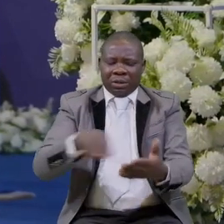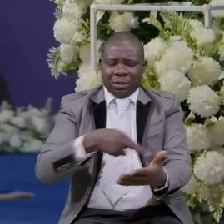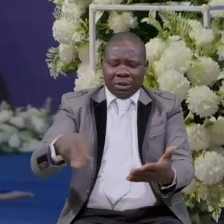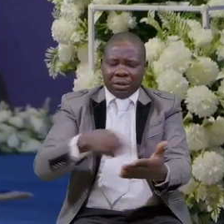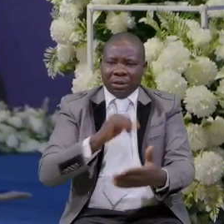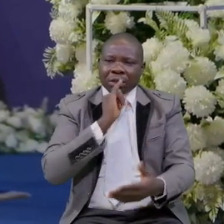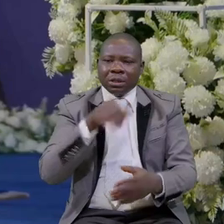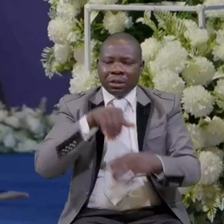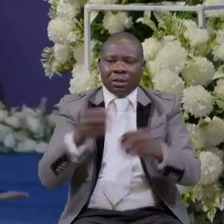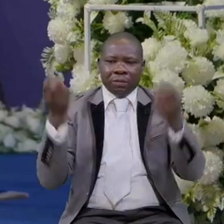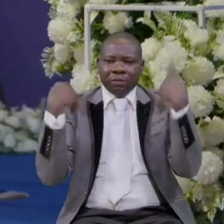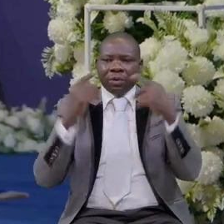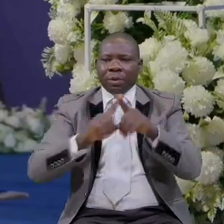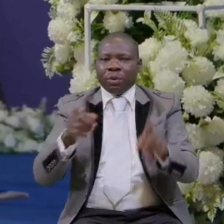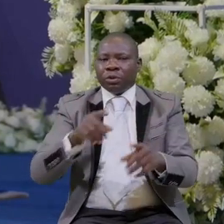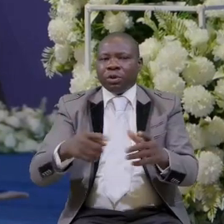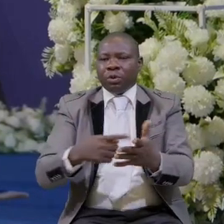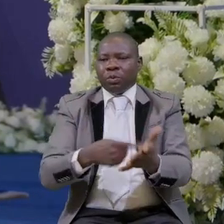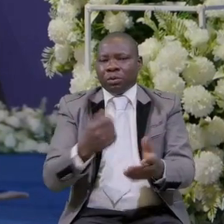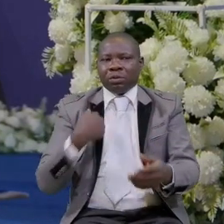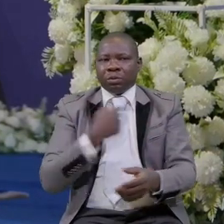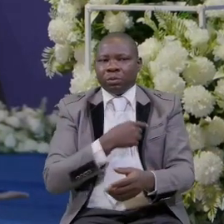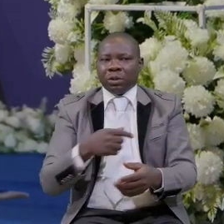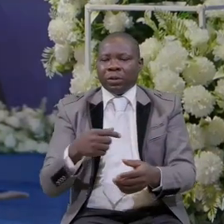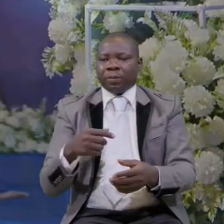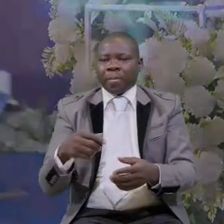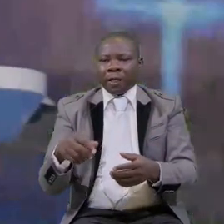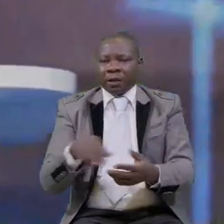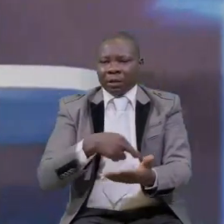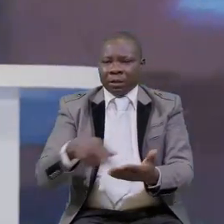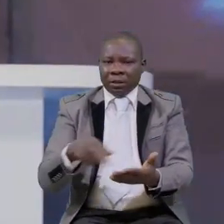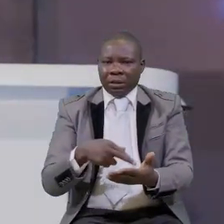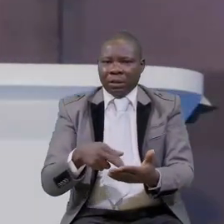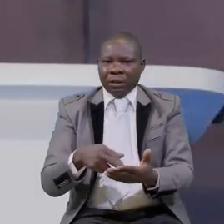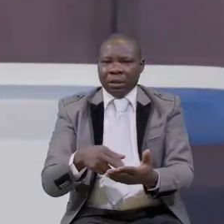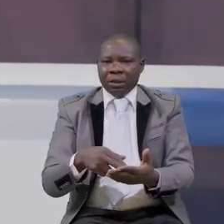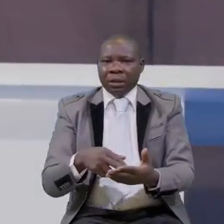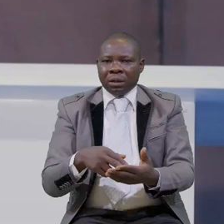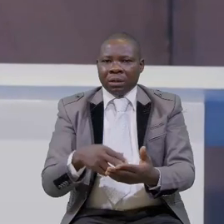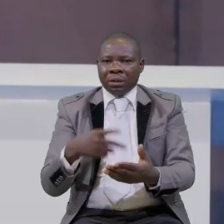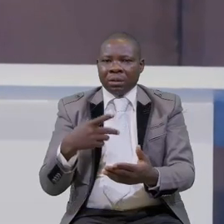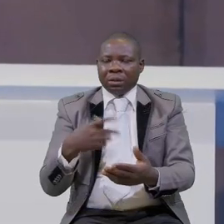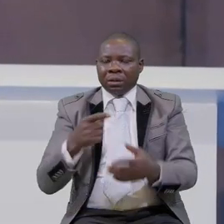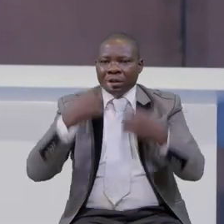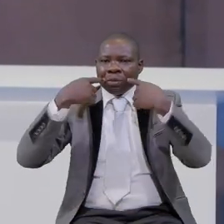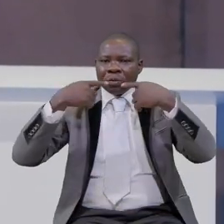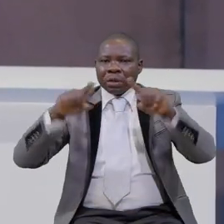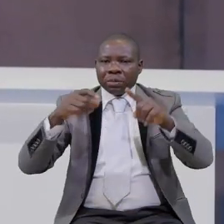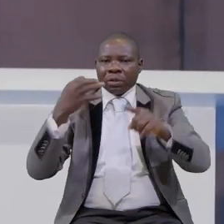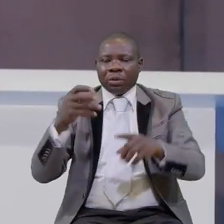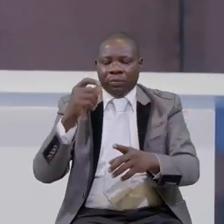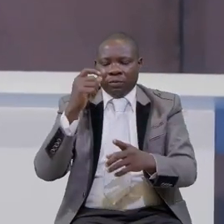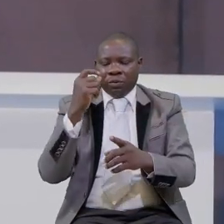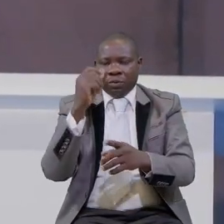lisez la promesse de Dieu, lorsque vous lisez les prophéties de Dieu, quand vous lisez les proclamations de